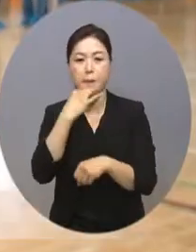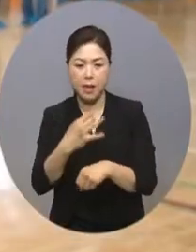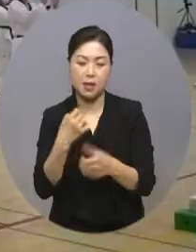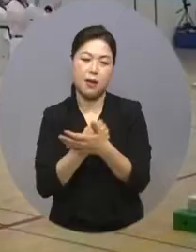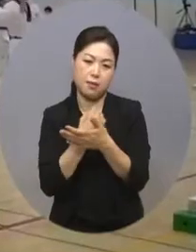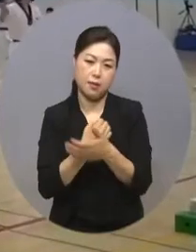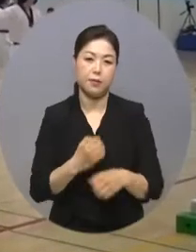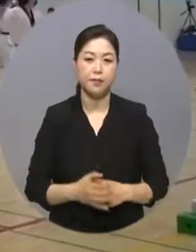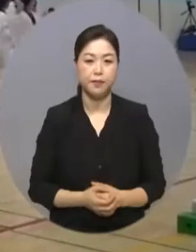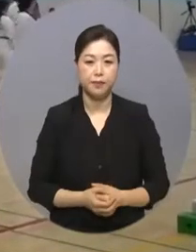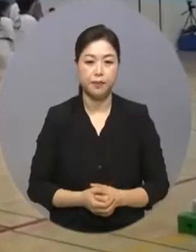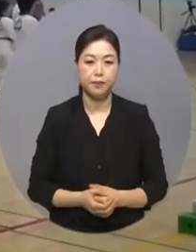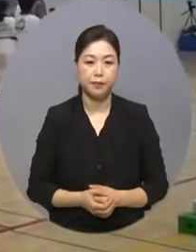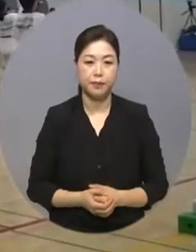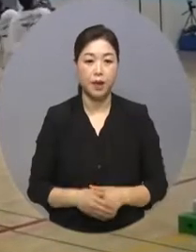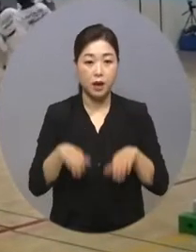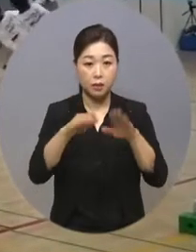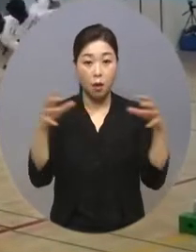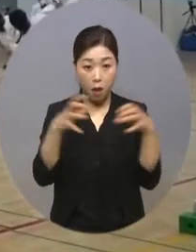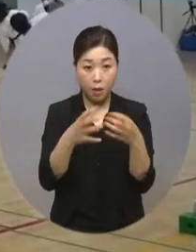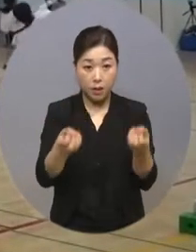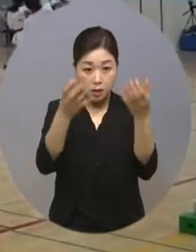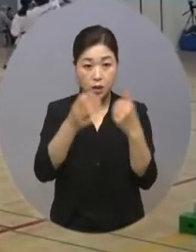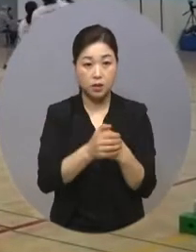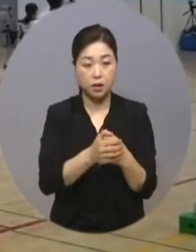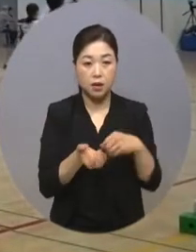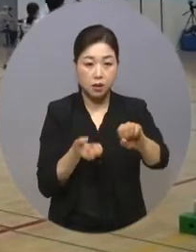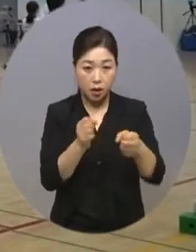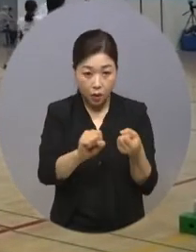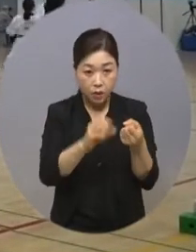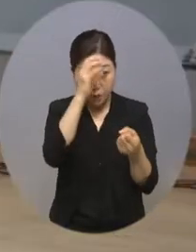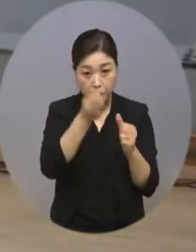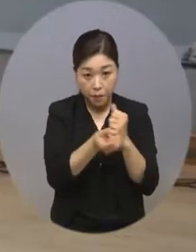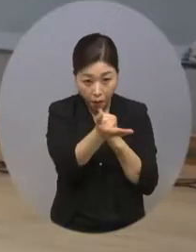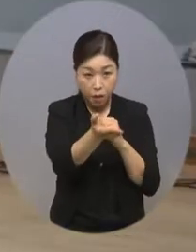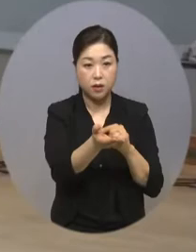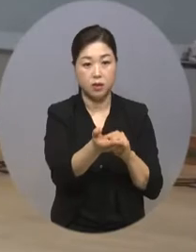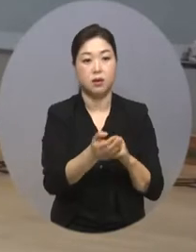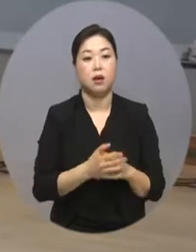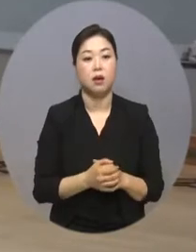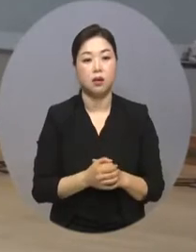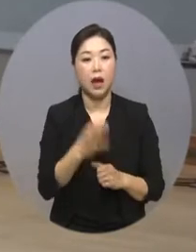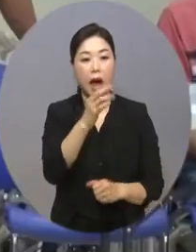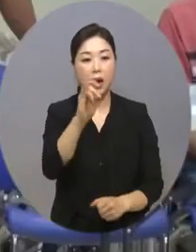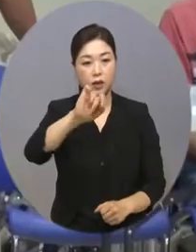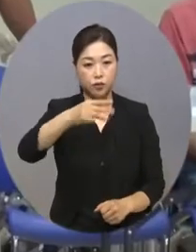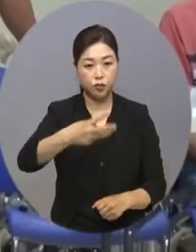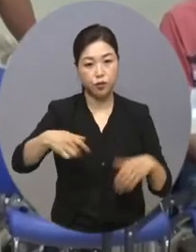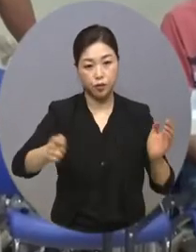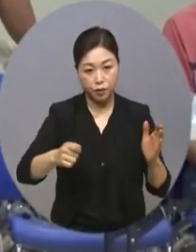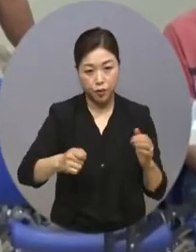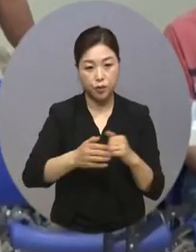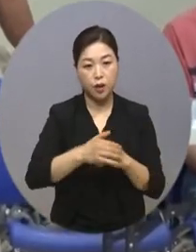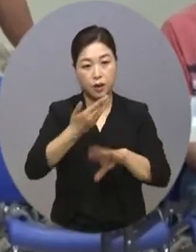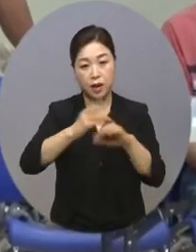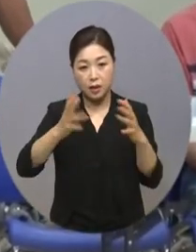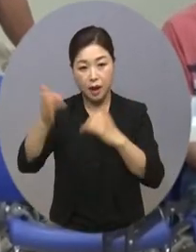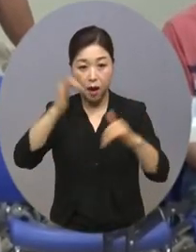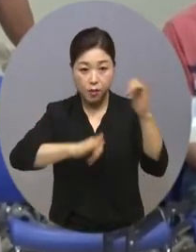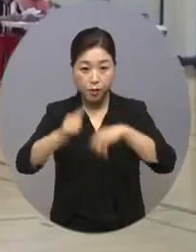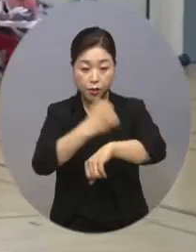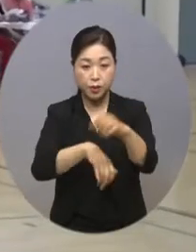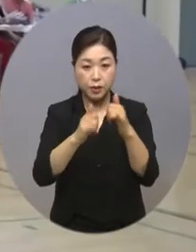아프죠. 이번 화합 한마당은 태권도 시범단 공연, 아리울 고고장구, 외국인 노동자